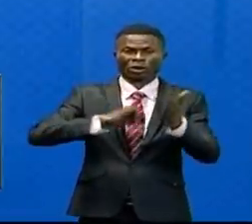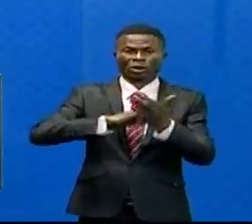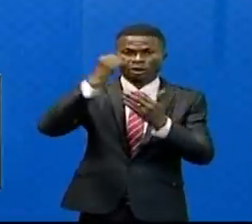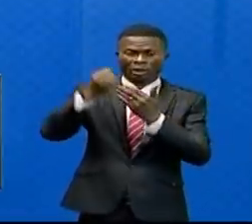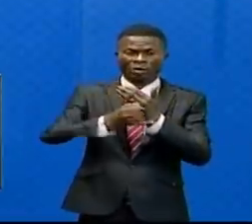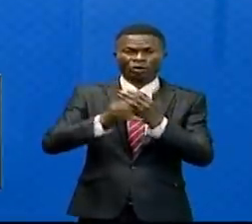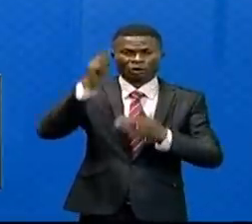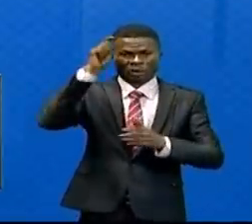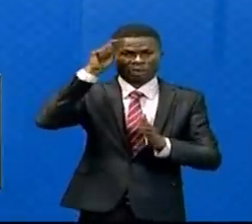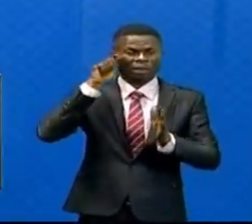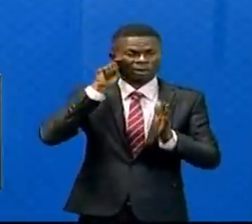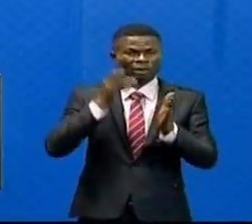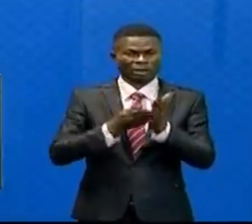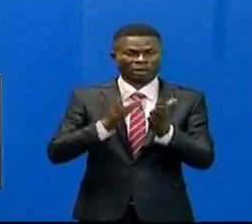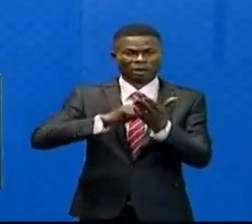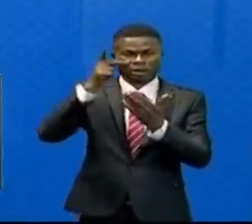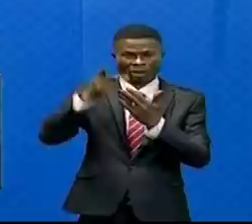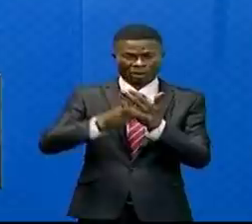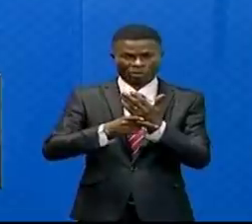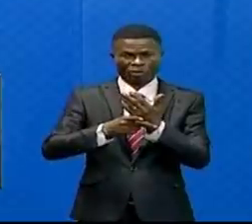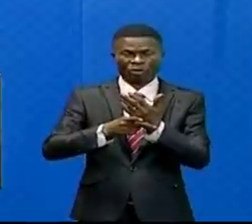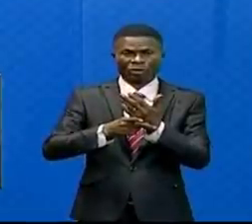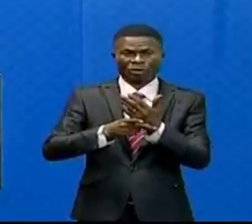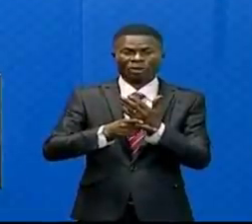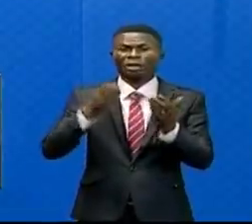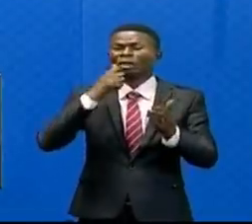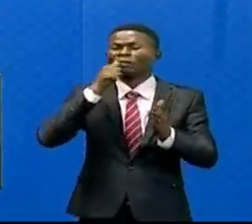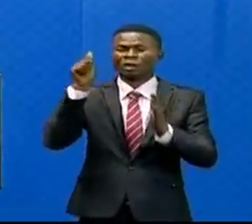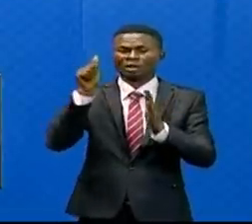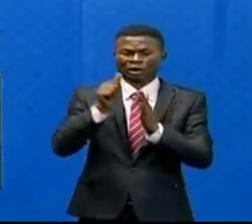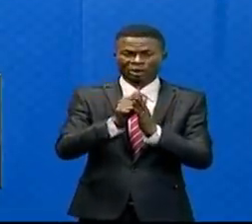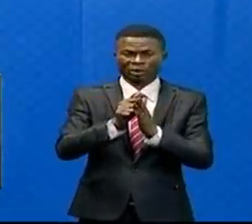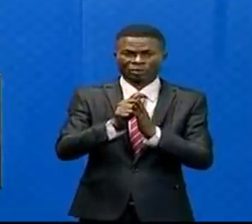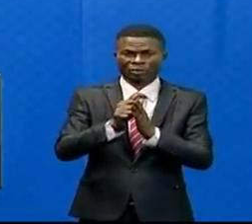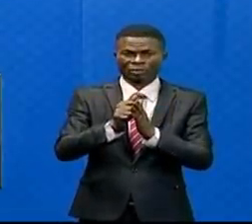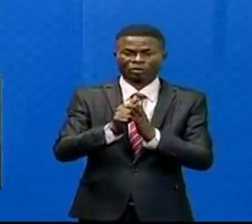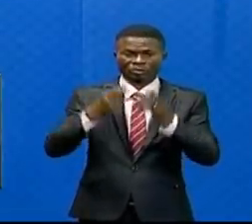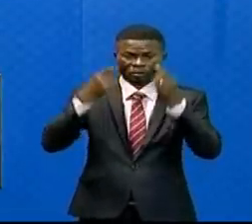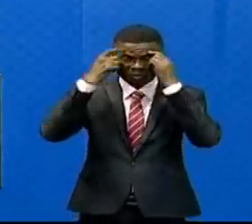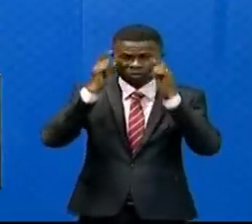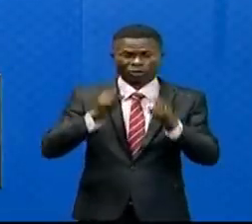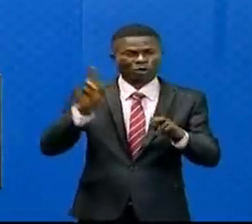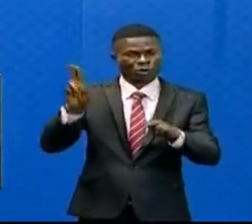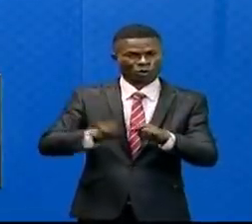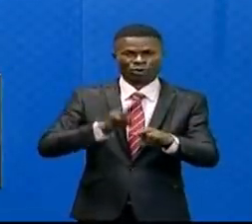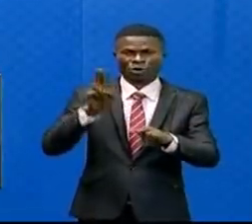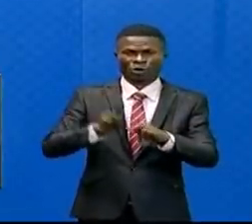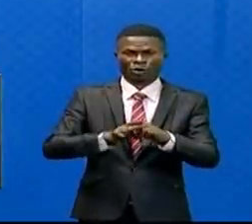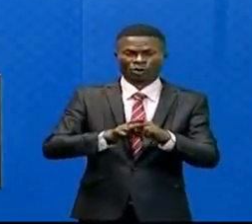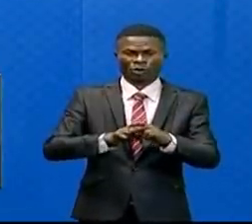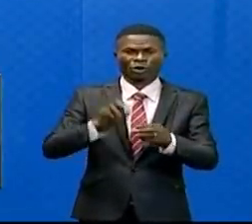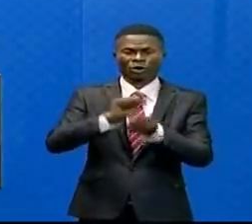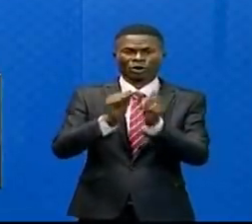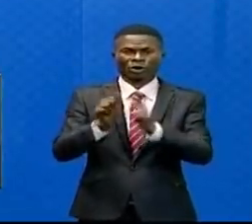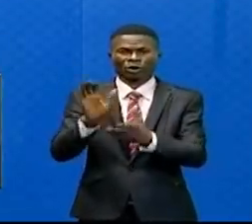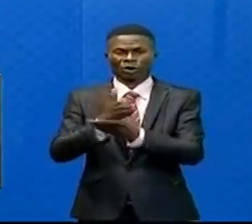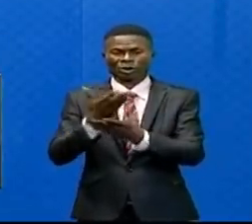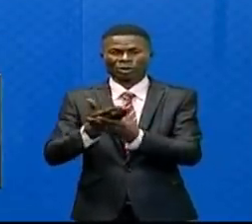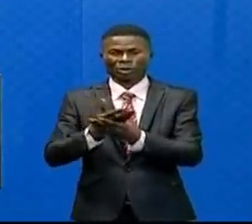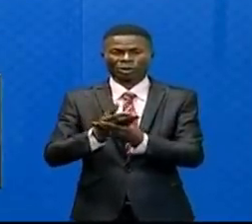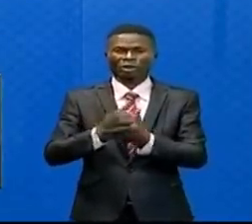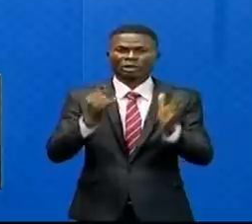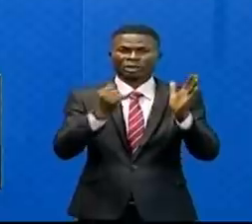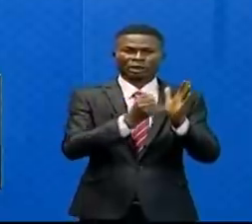texte. Projet de décret portant modalités et mesures d'application de l'accord cadre entre le CSIEJ et